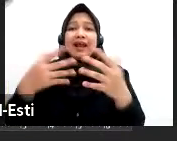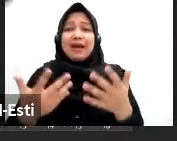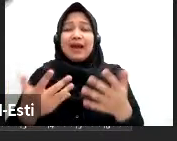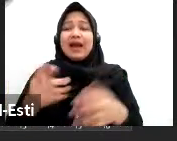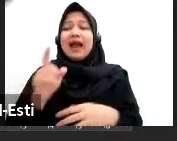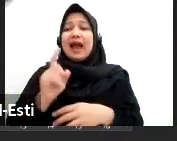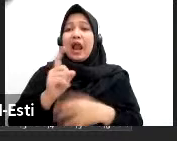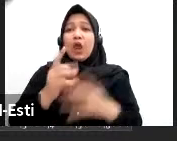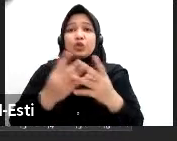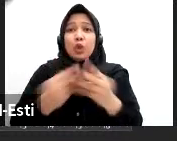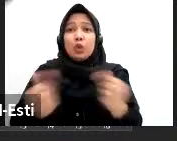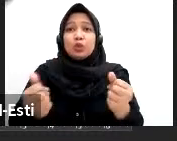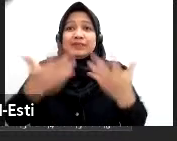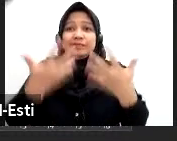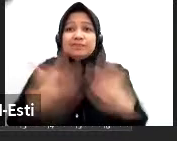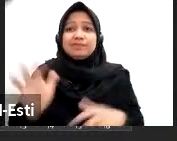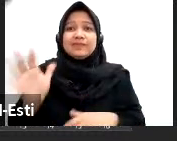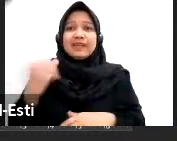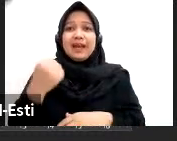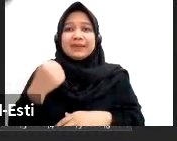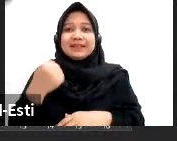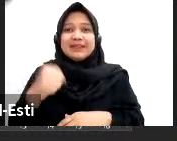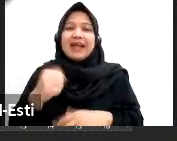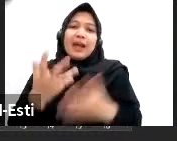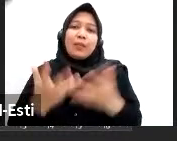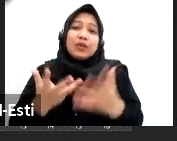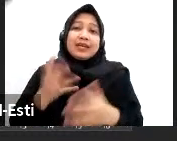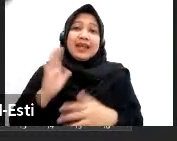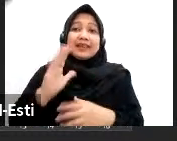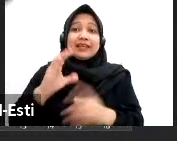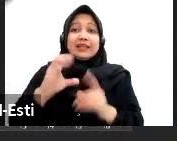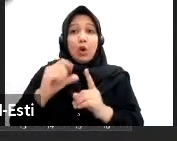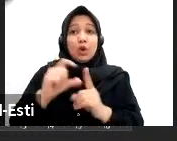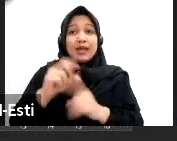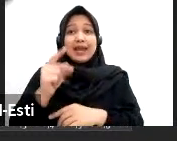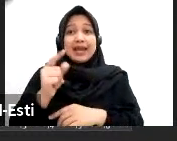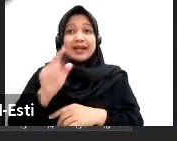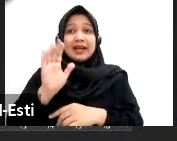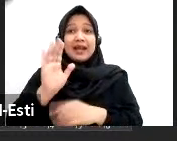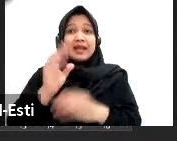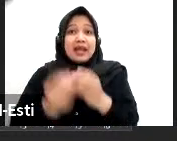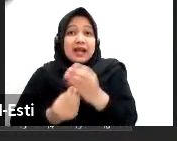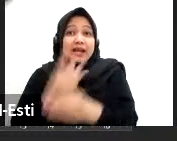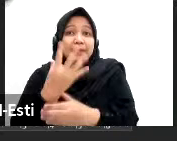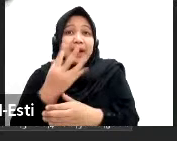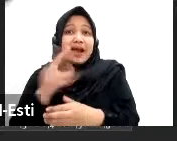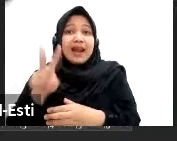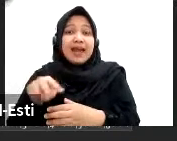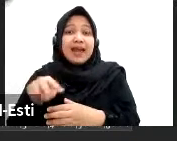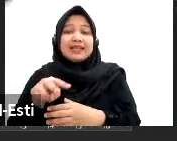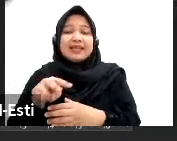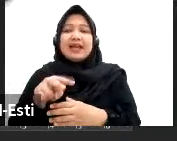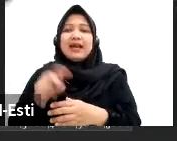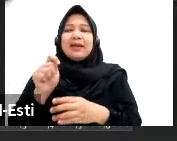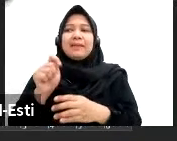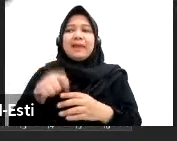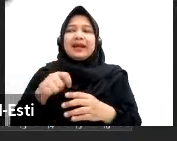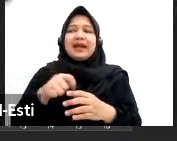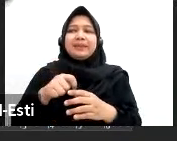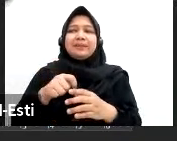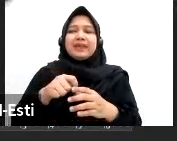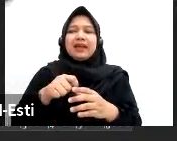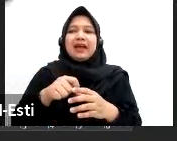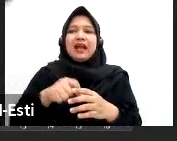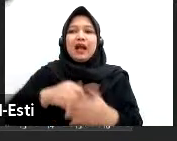Sharp tidak selesai nanti Apakah di Dapodik hari kita akan nanti akan berkembang menjadi acara berarti